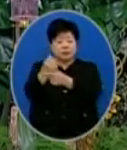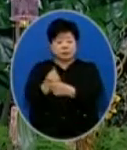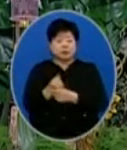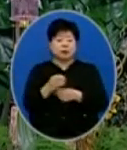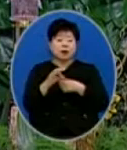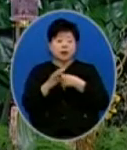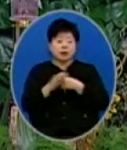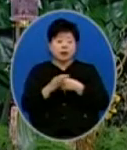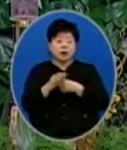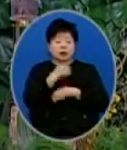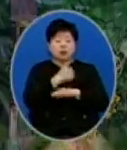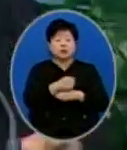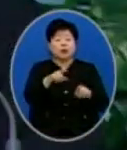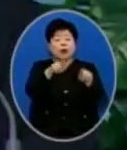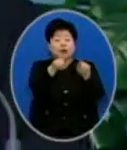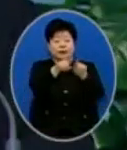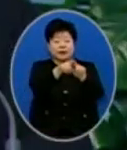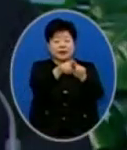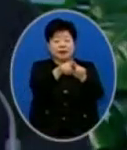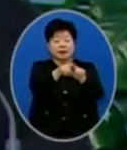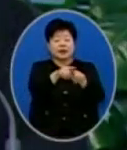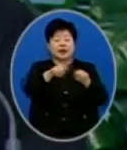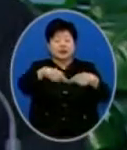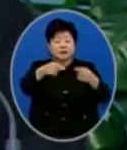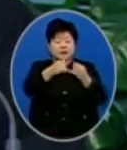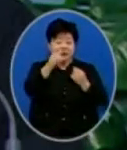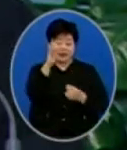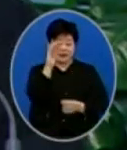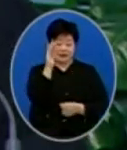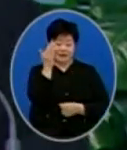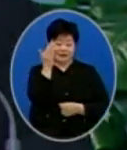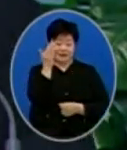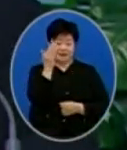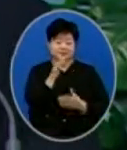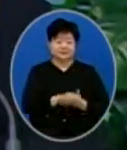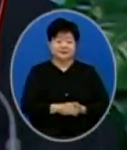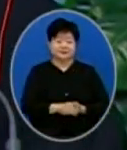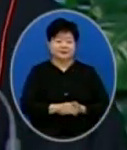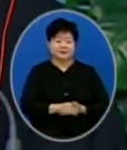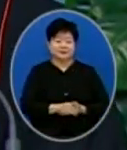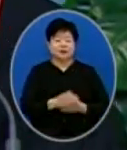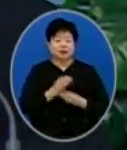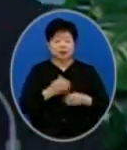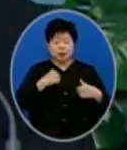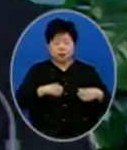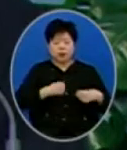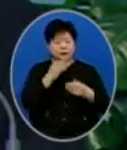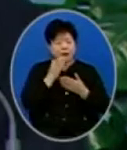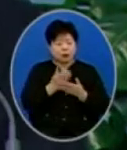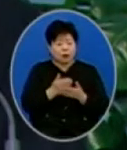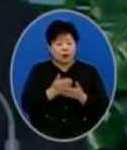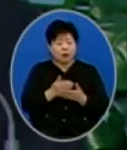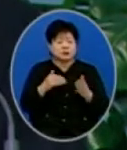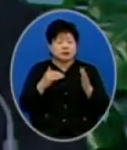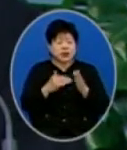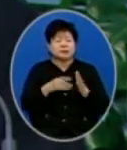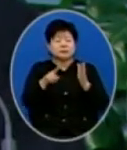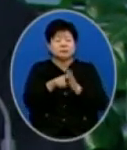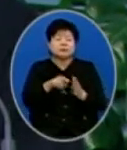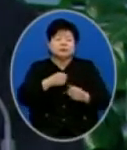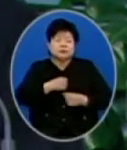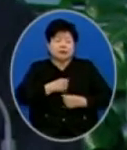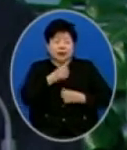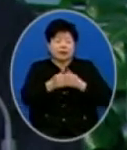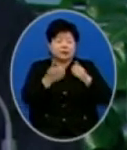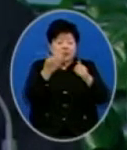있으며 그리스도와 함께 참여한 자가 되리라 절대로 중간에 포기하면 안 됩니다 끝까지 믿음을